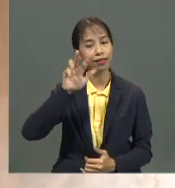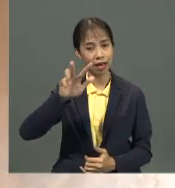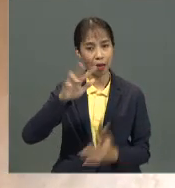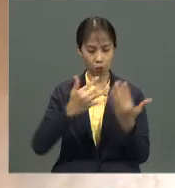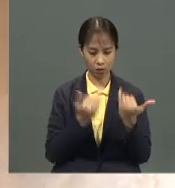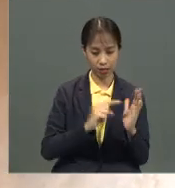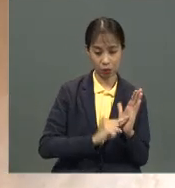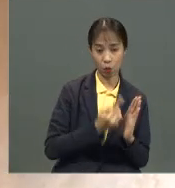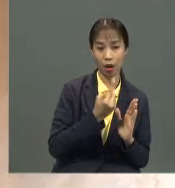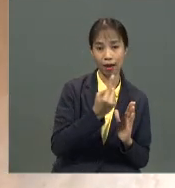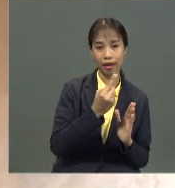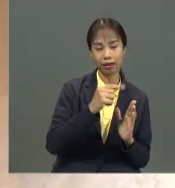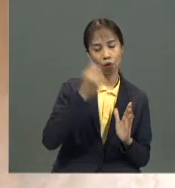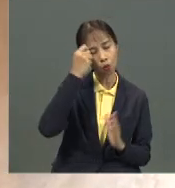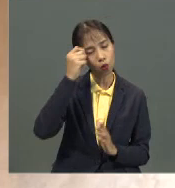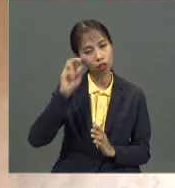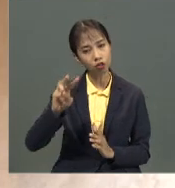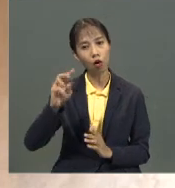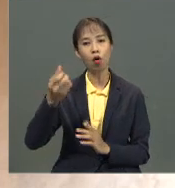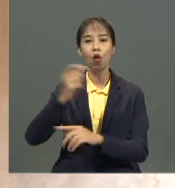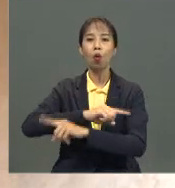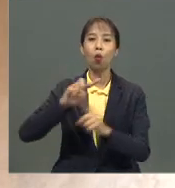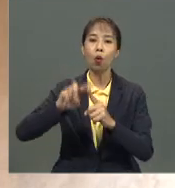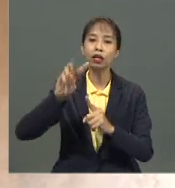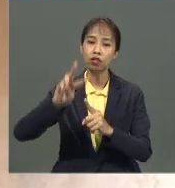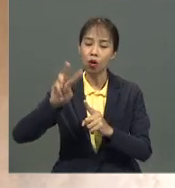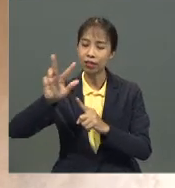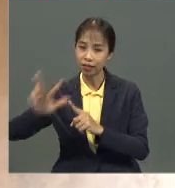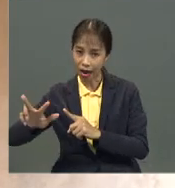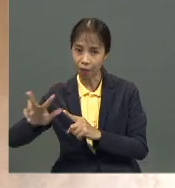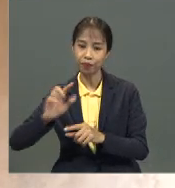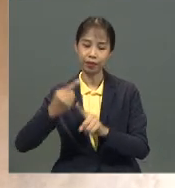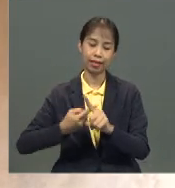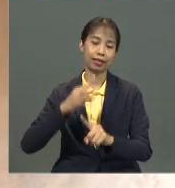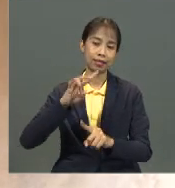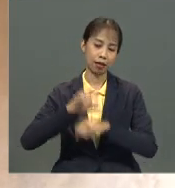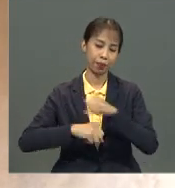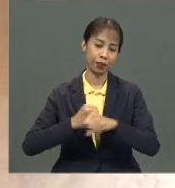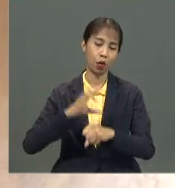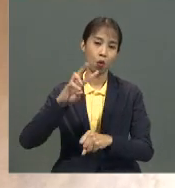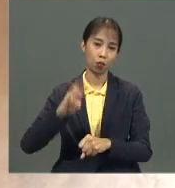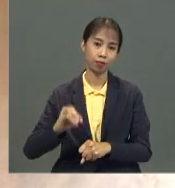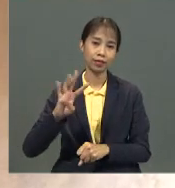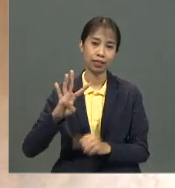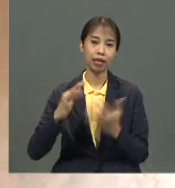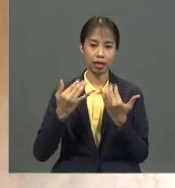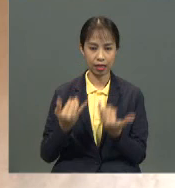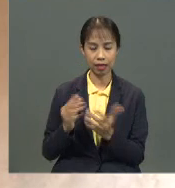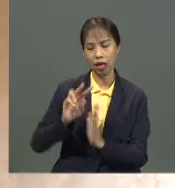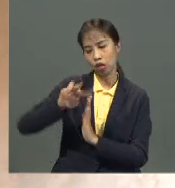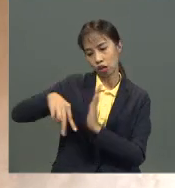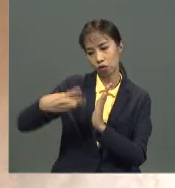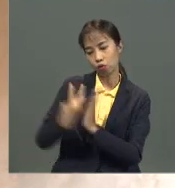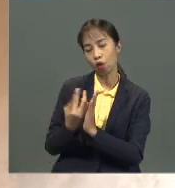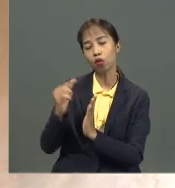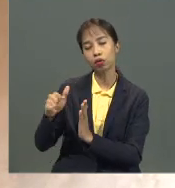1วันนี้วันที่2และวันที่3กรกฎาคม2564ครับโดยฝ่ายรัฐบาลนั้นได้เวลาในการอภิปรายทั้งหมด22ชั่วโมง